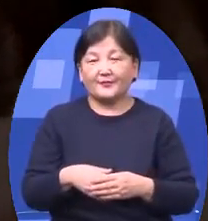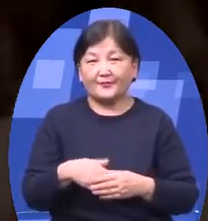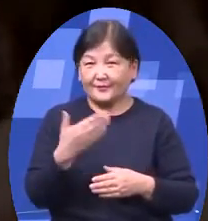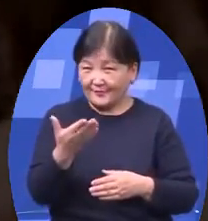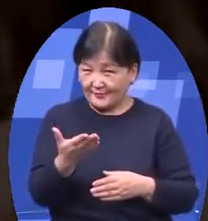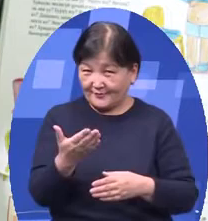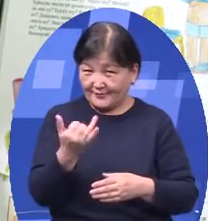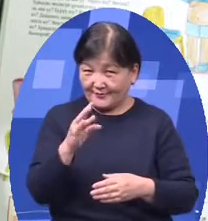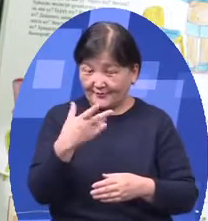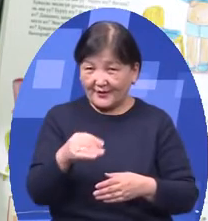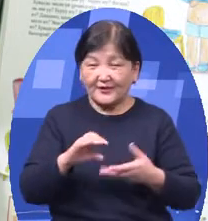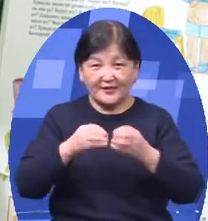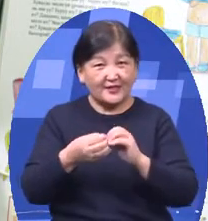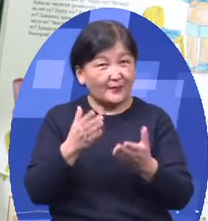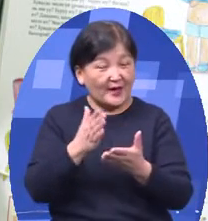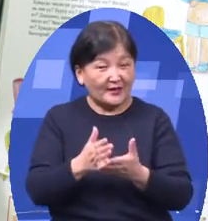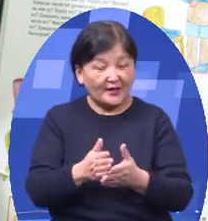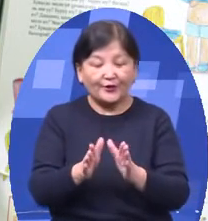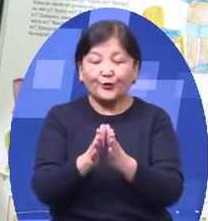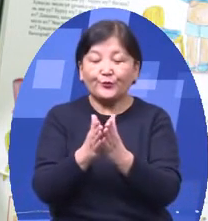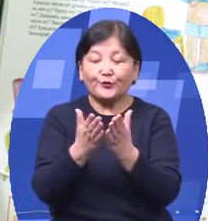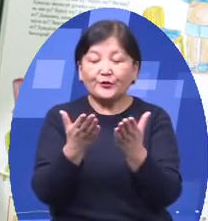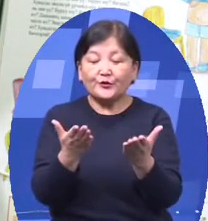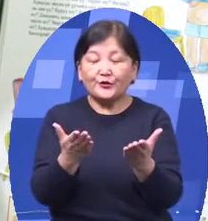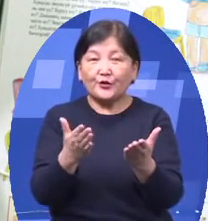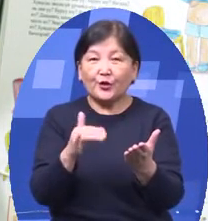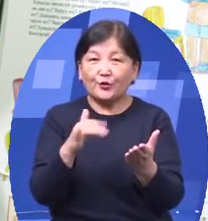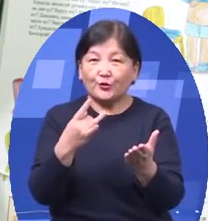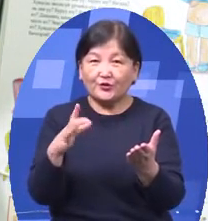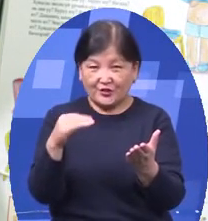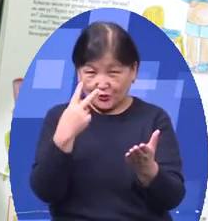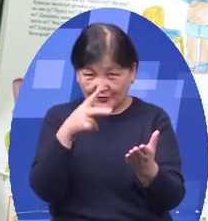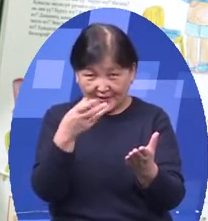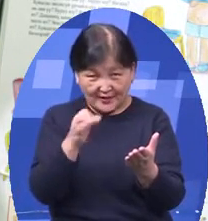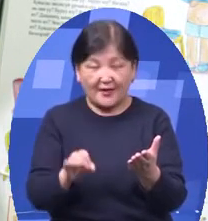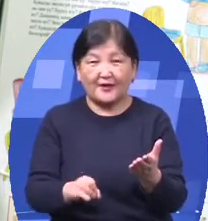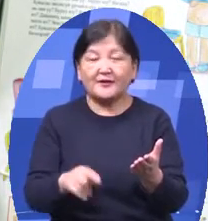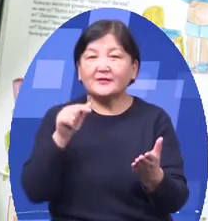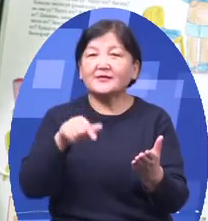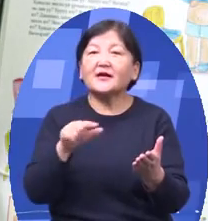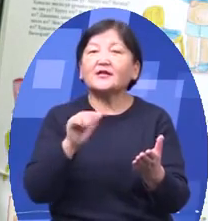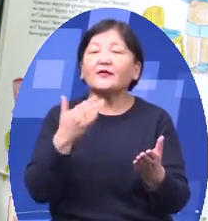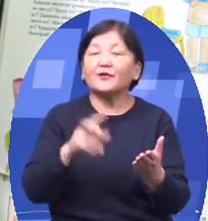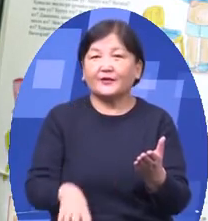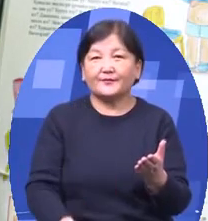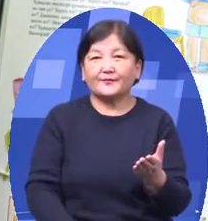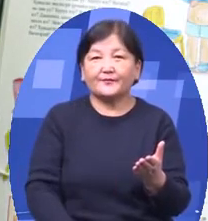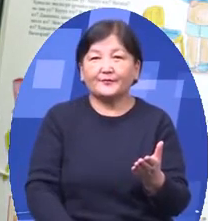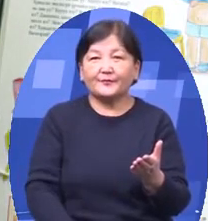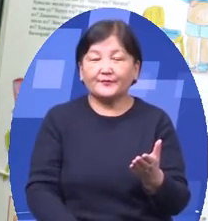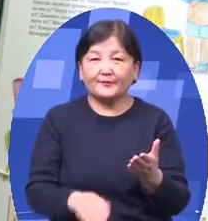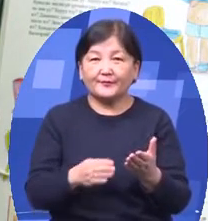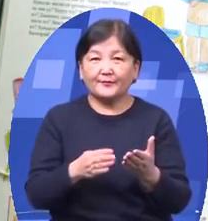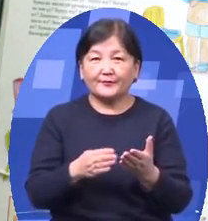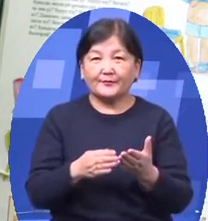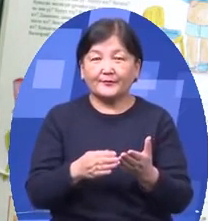За, ингэж эргэдэг байх нэ. Та нар өмнөө тавьсан номондоо туршиж хийж үзээрэй. За, тэгвэл